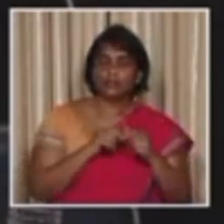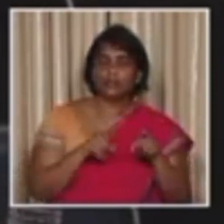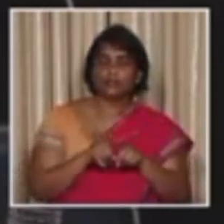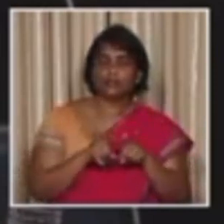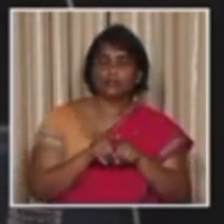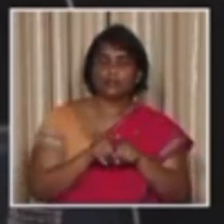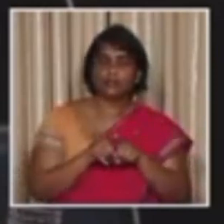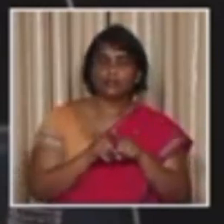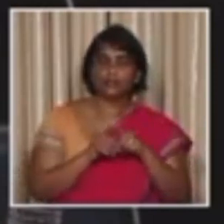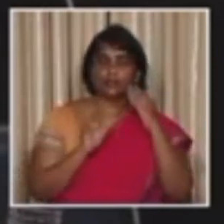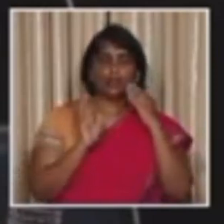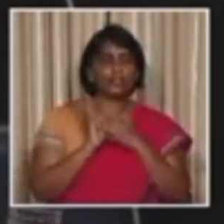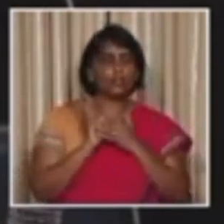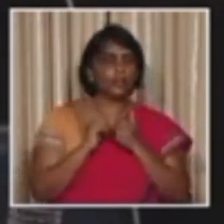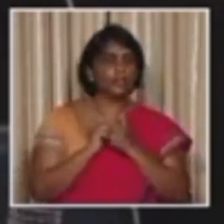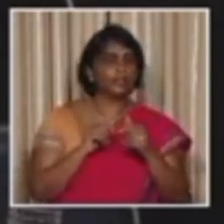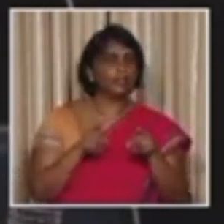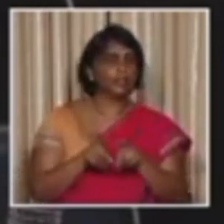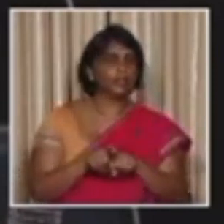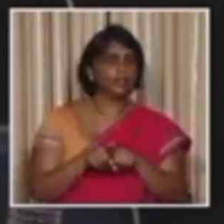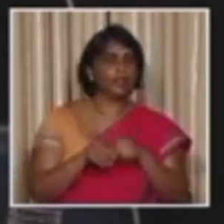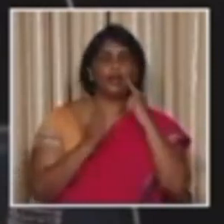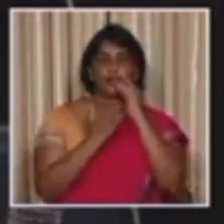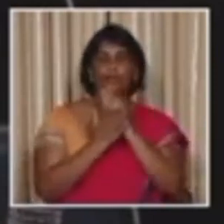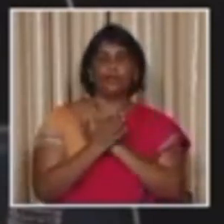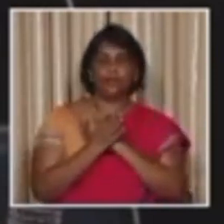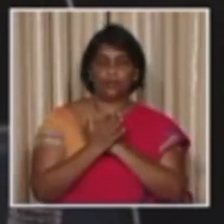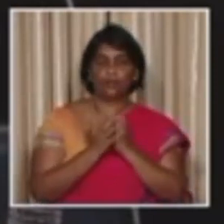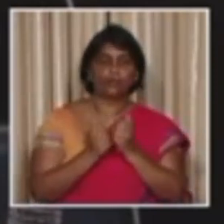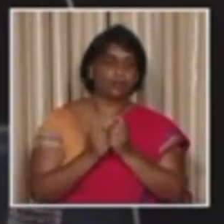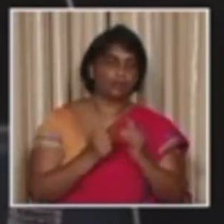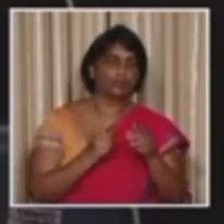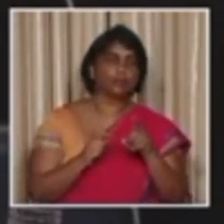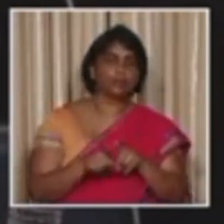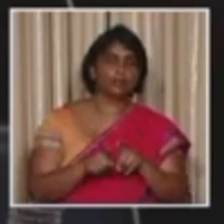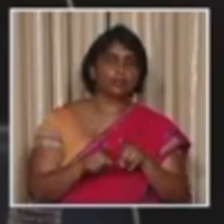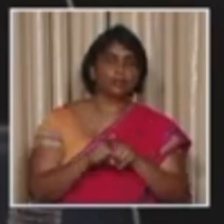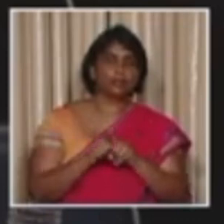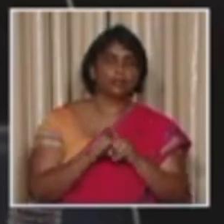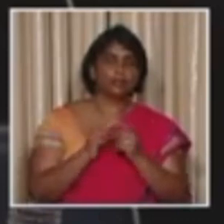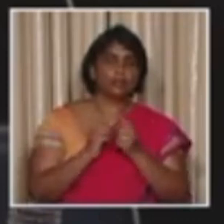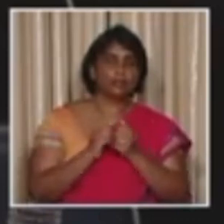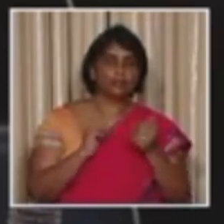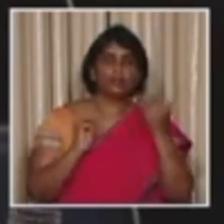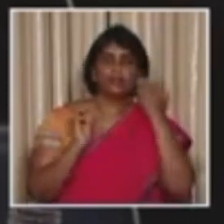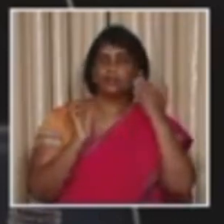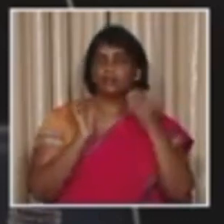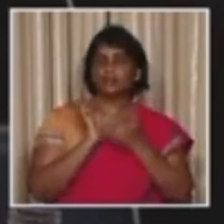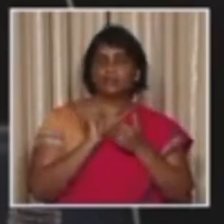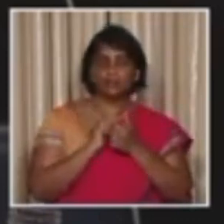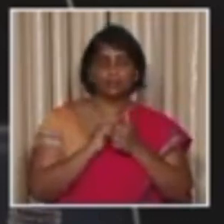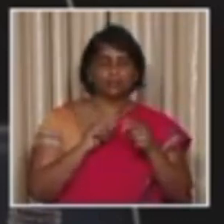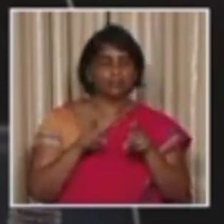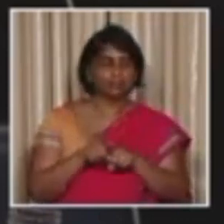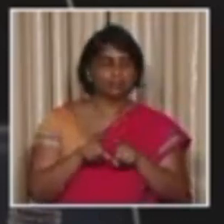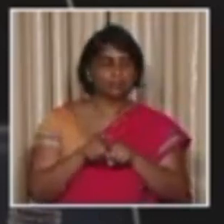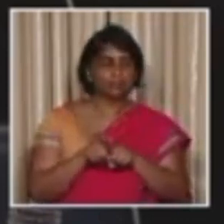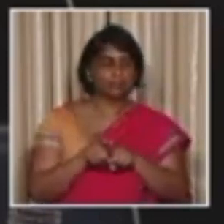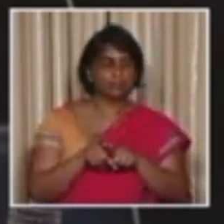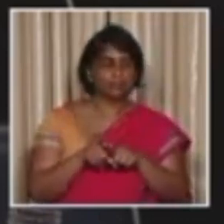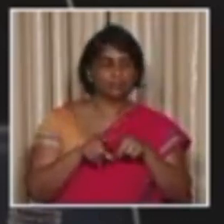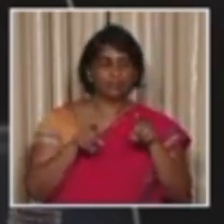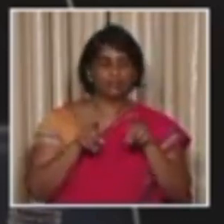உறுப்பினர்கள் எல்லோரும் நீதியின்பால் இஸ்ரேல் நடந்து கொள்வதற்கு அவர்களை கட்டுப்படுத்த வேண்டும்.